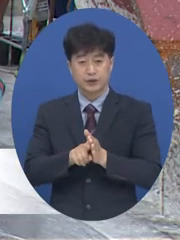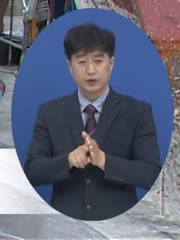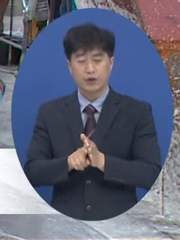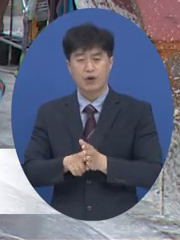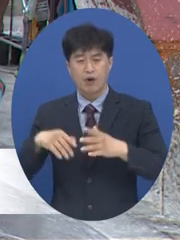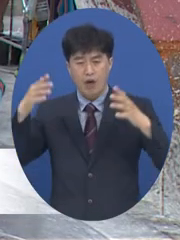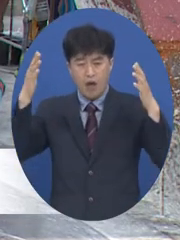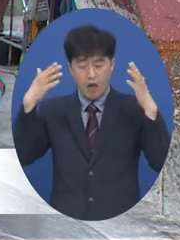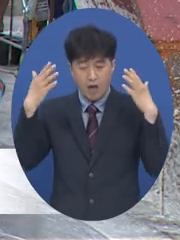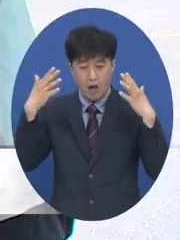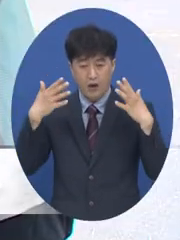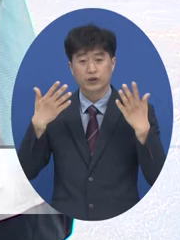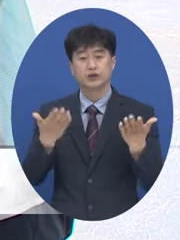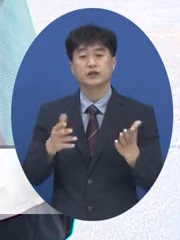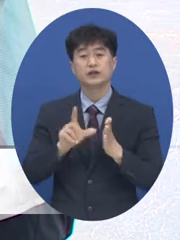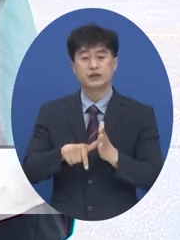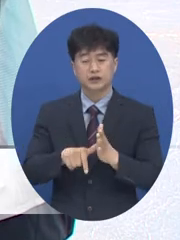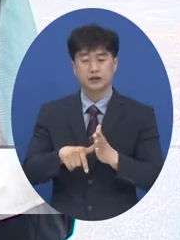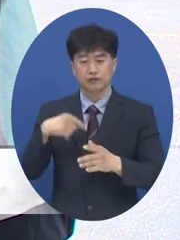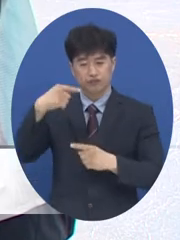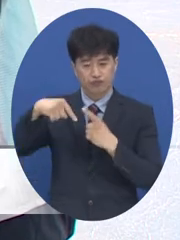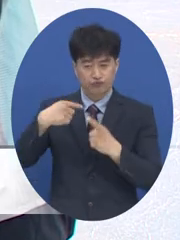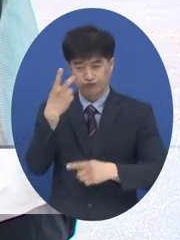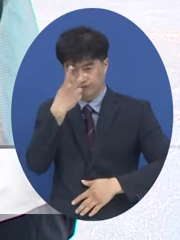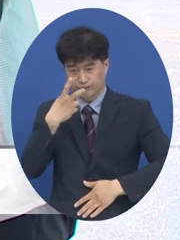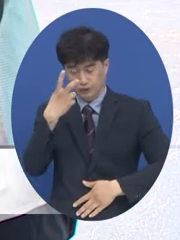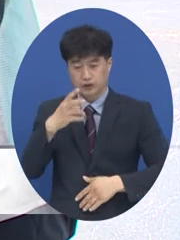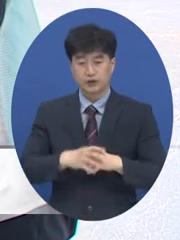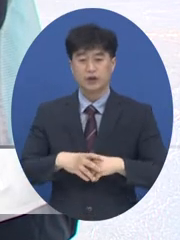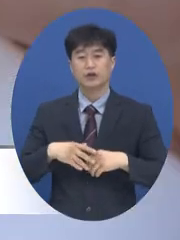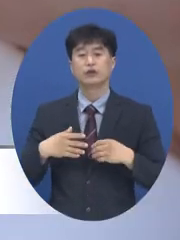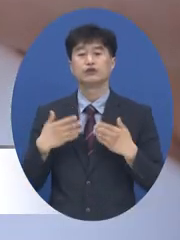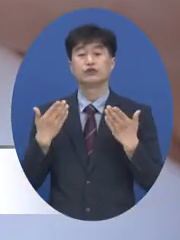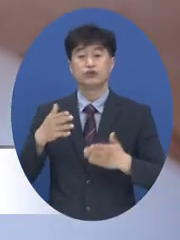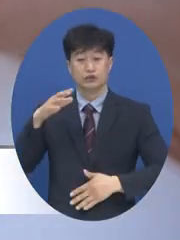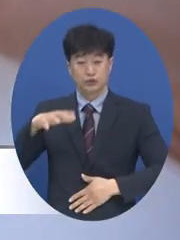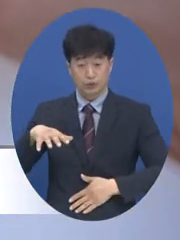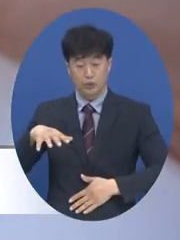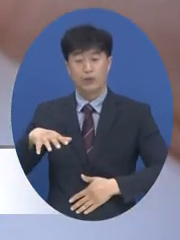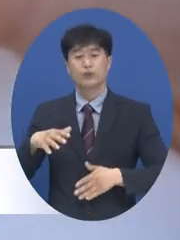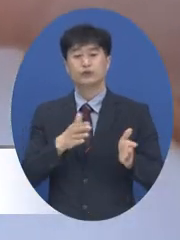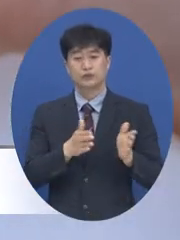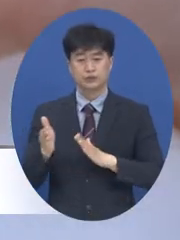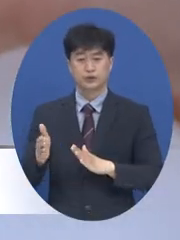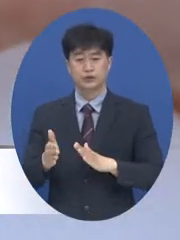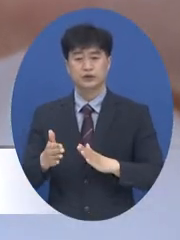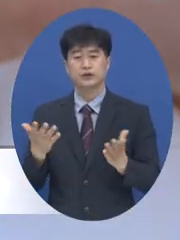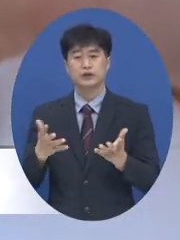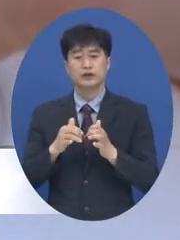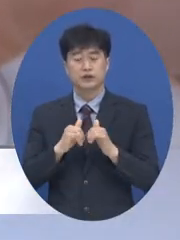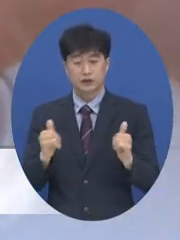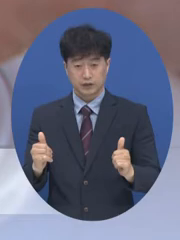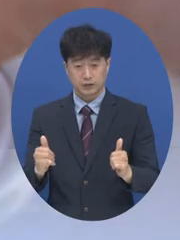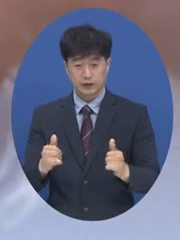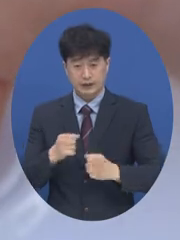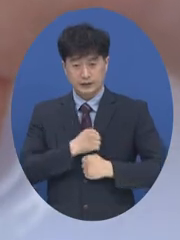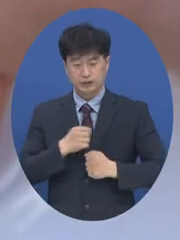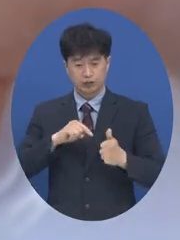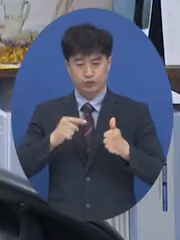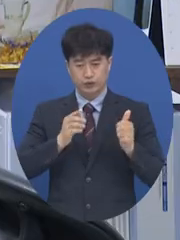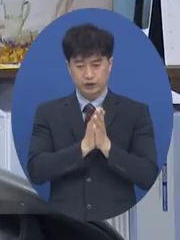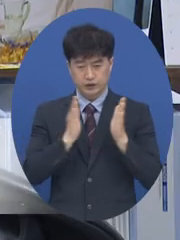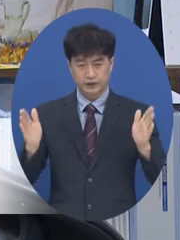무더위 휴식 시간제 운영과 예찰 활동을 하고 무더위 쉼터 등 휴게 공간을 마련하며 노동자 안전 교육을